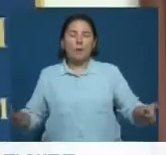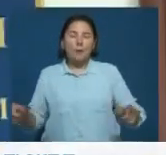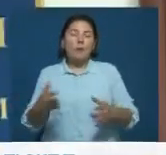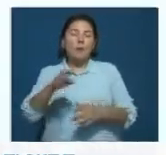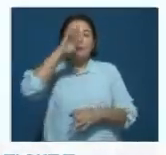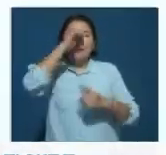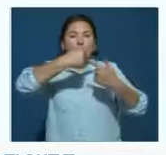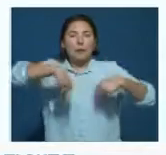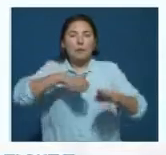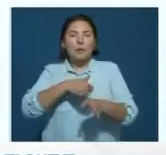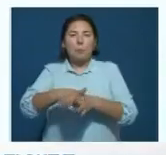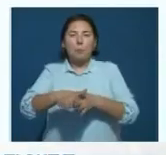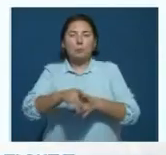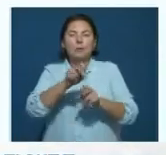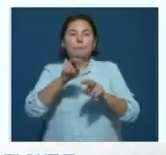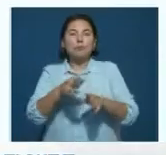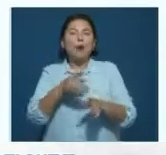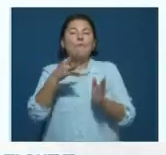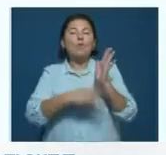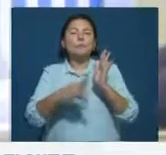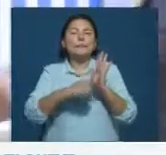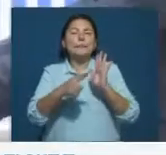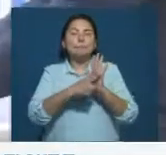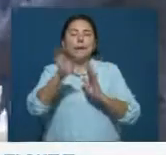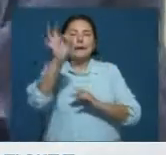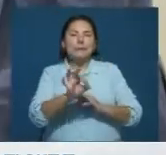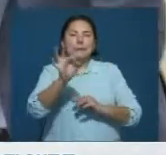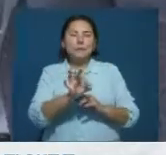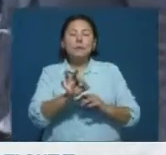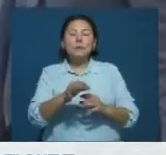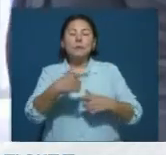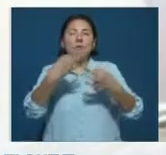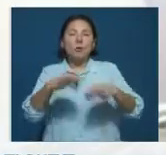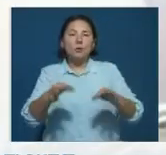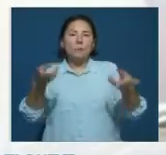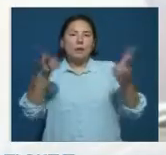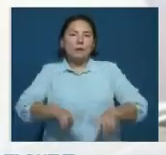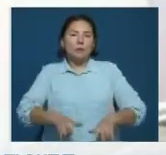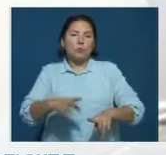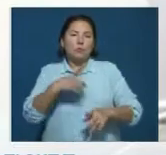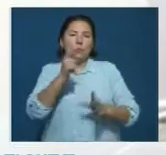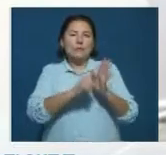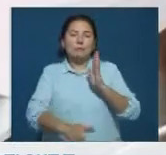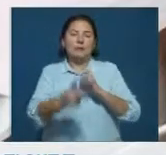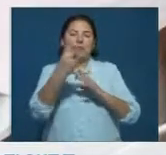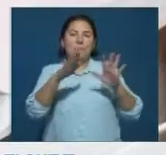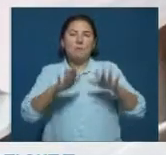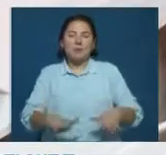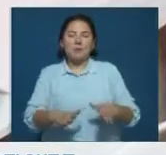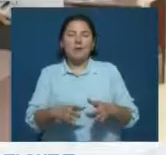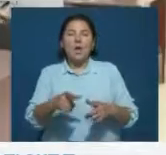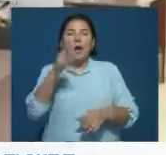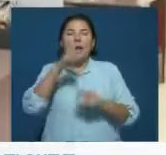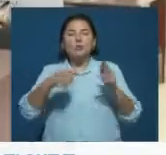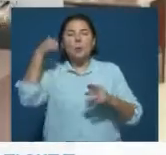есть госорганы заполнены кадрами только на 87%. Свободными остаются 172 вакансии. К слову, к концу